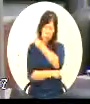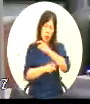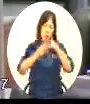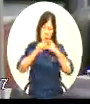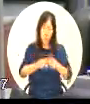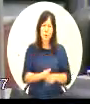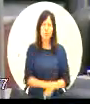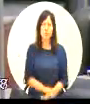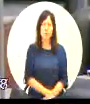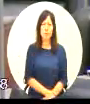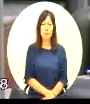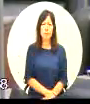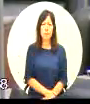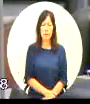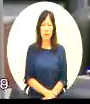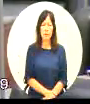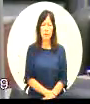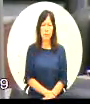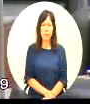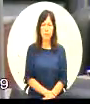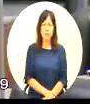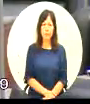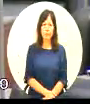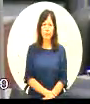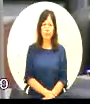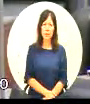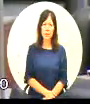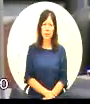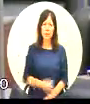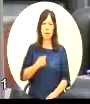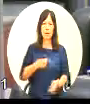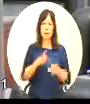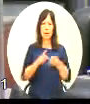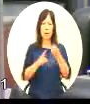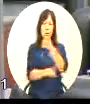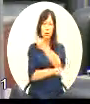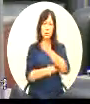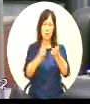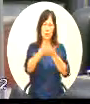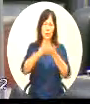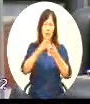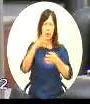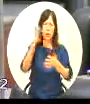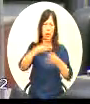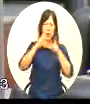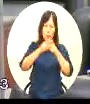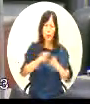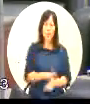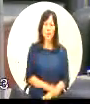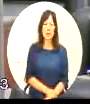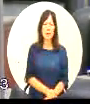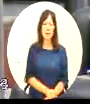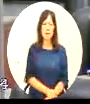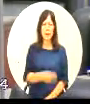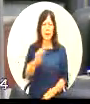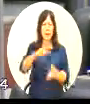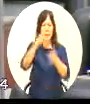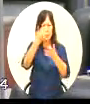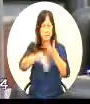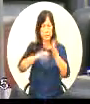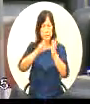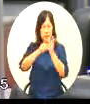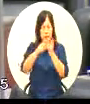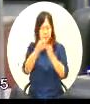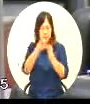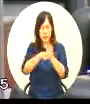局长请答问。 没关系，那个主席，我最后再请局长回答。好，那最后我用一些时间给大家一些新的